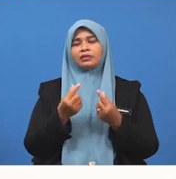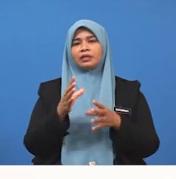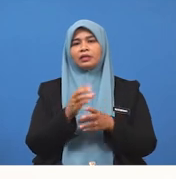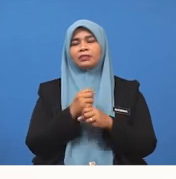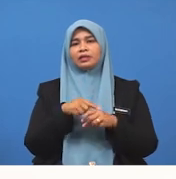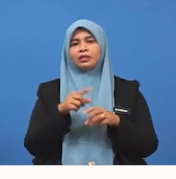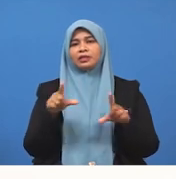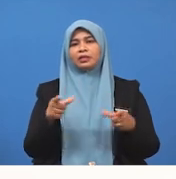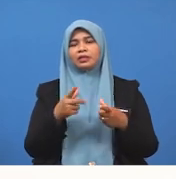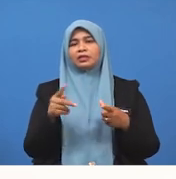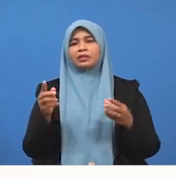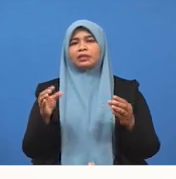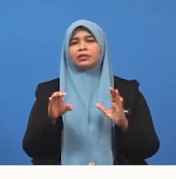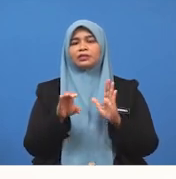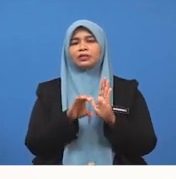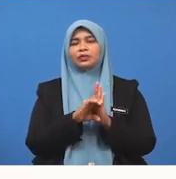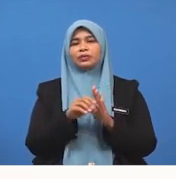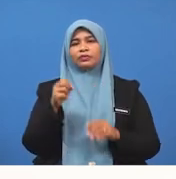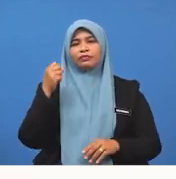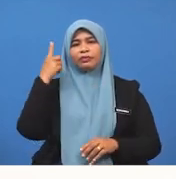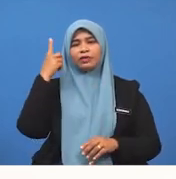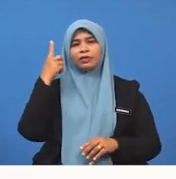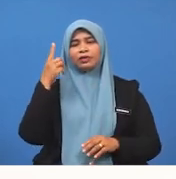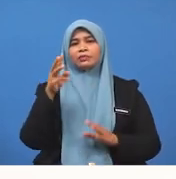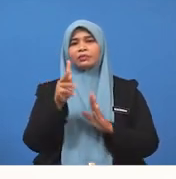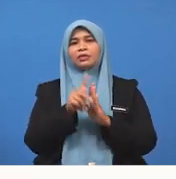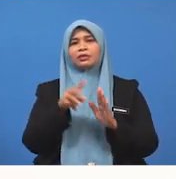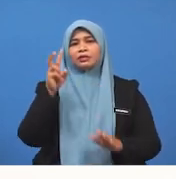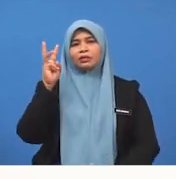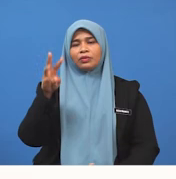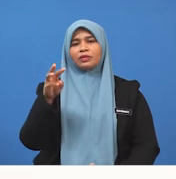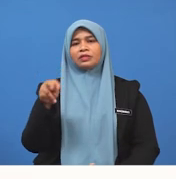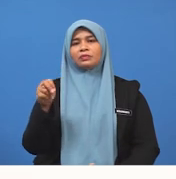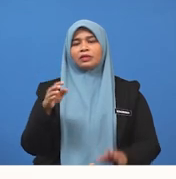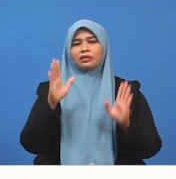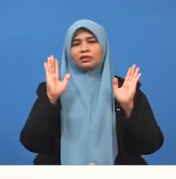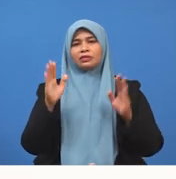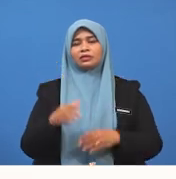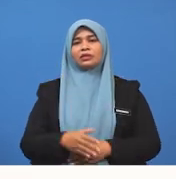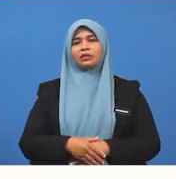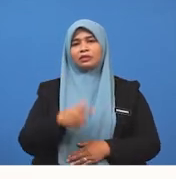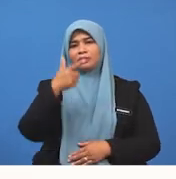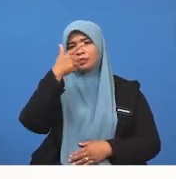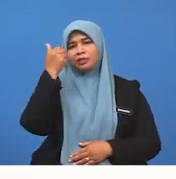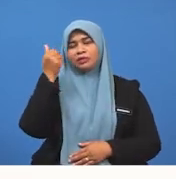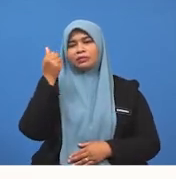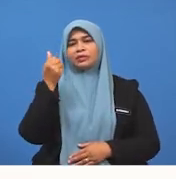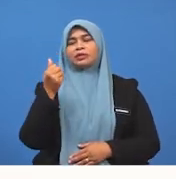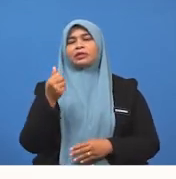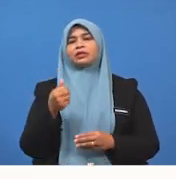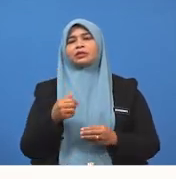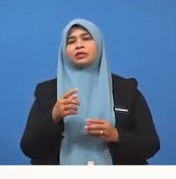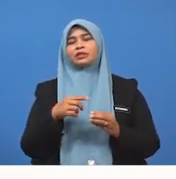dilaksanakan contohnya memahami kewajiban shalat menyebabkan berkaitan dengan